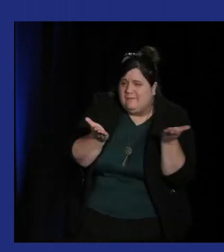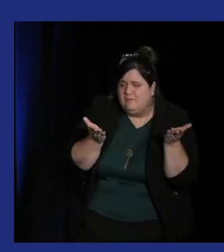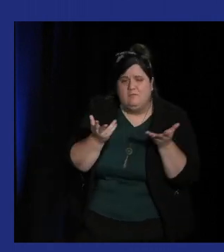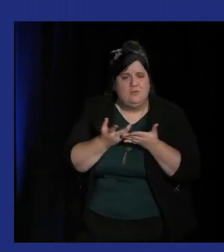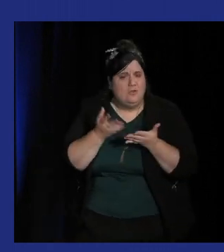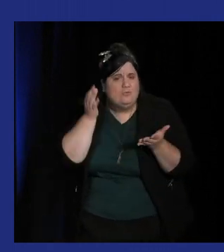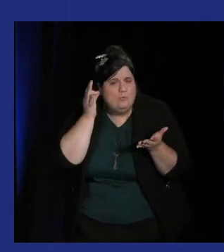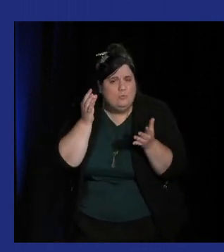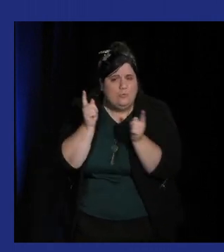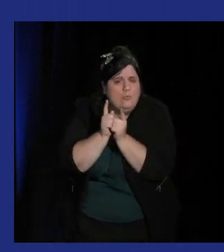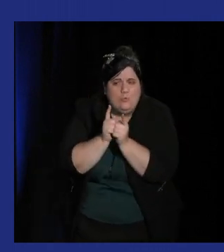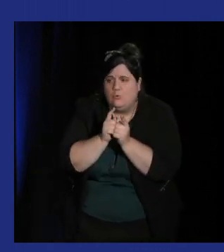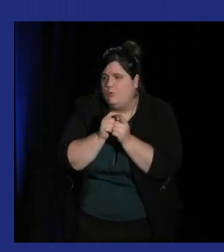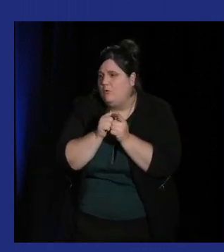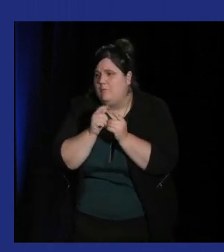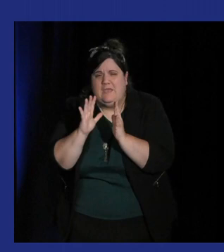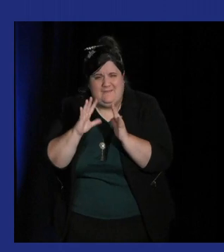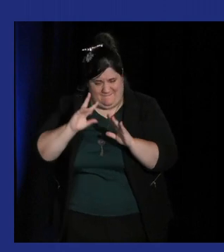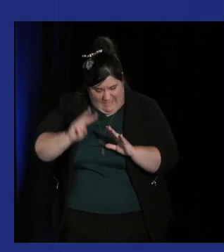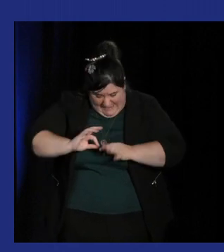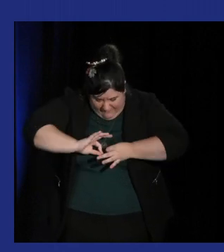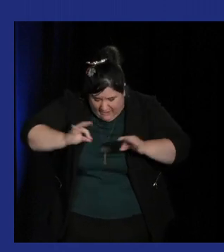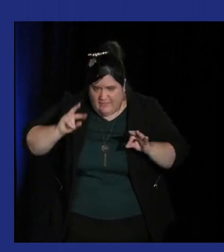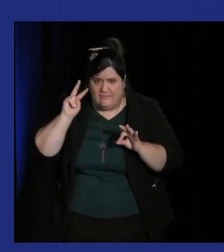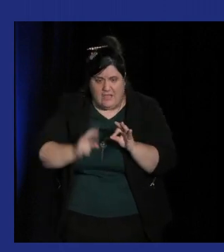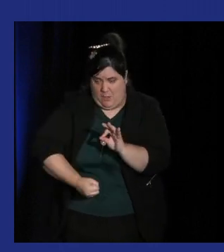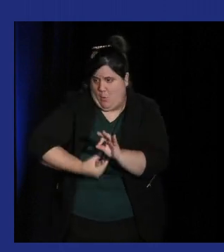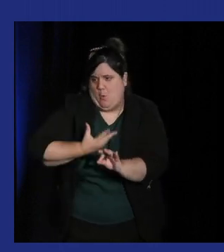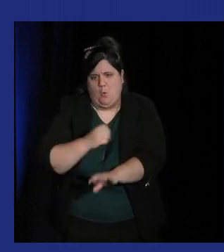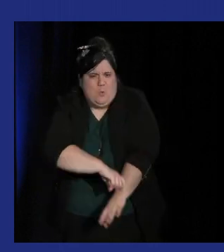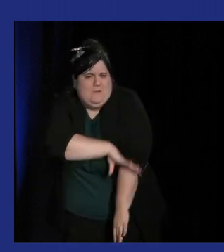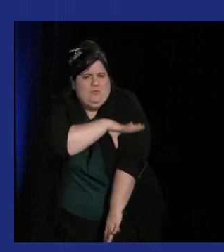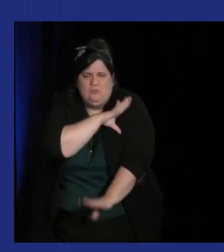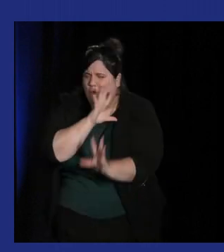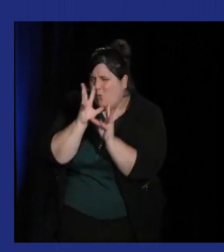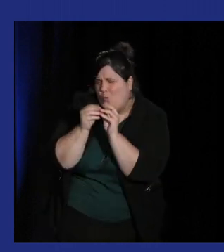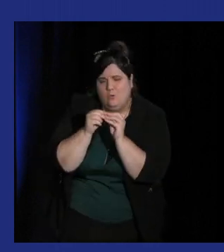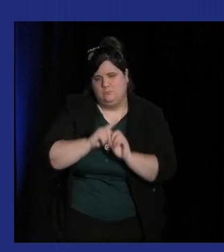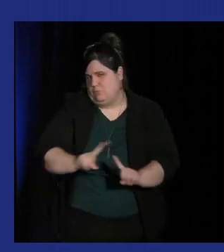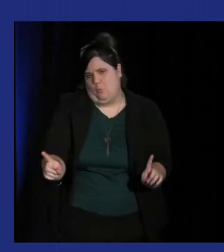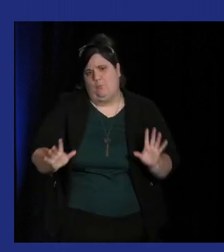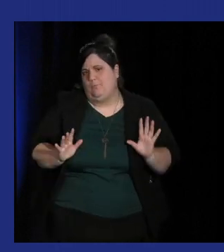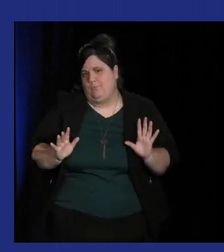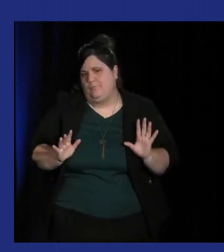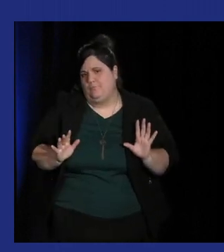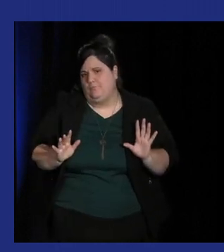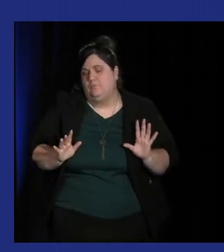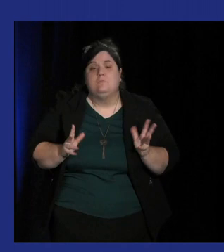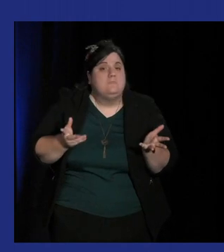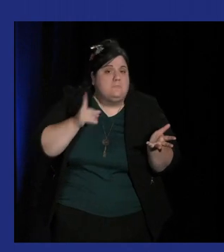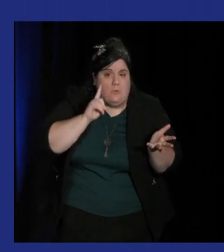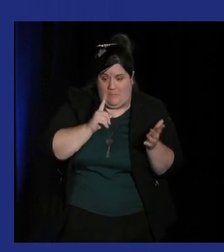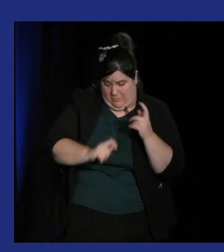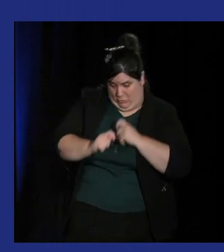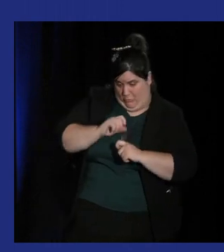mais ça sera c'est pas encore utilisable pour pour du pour de la version finale mais aussi on